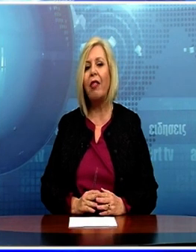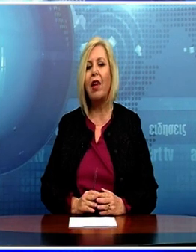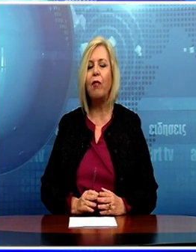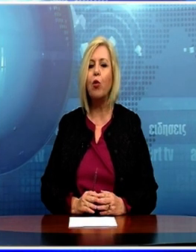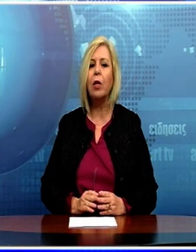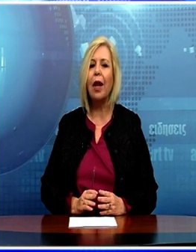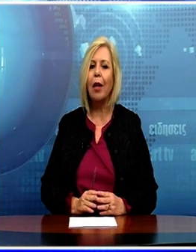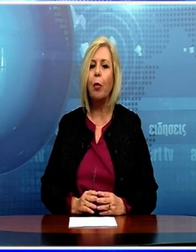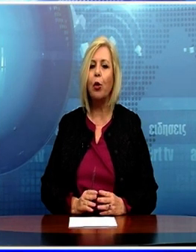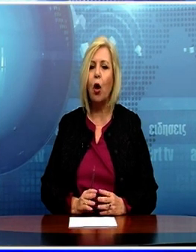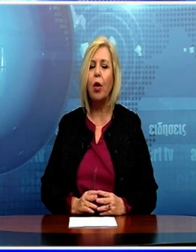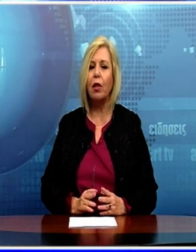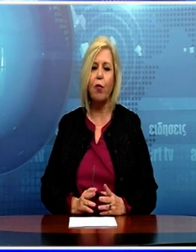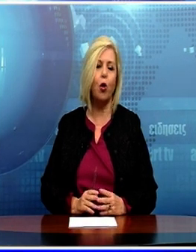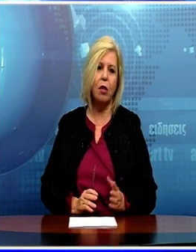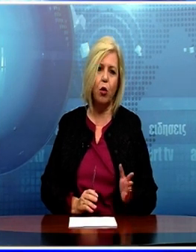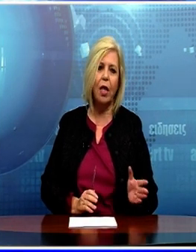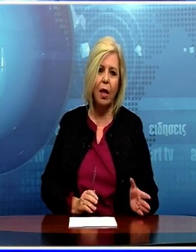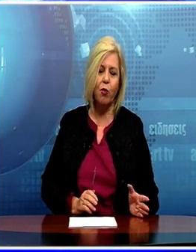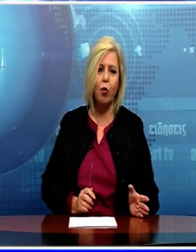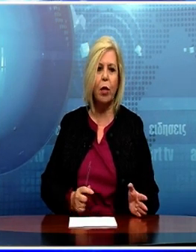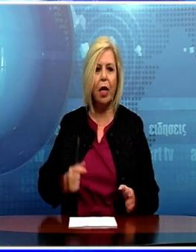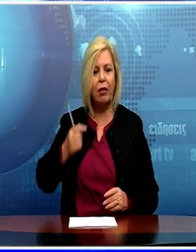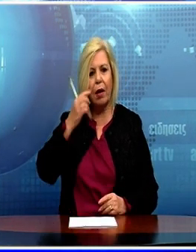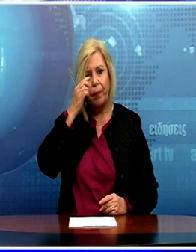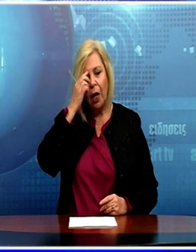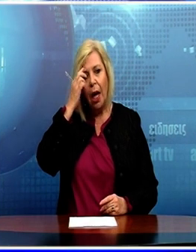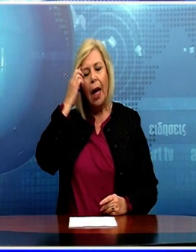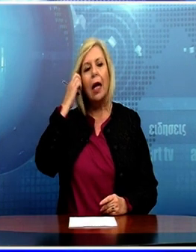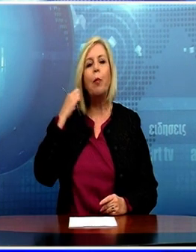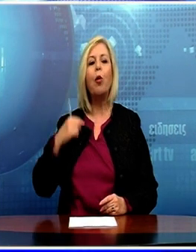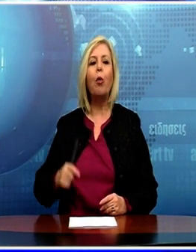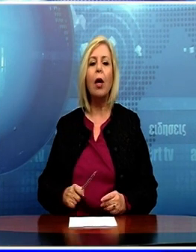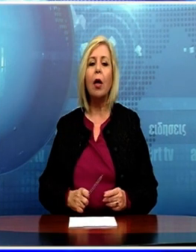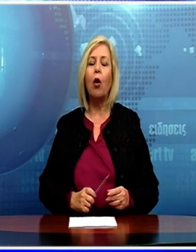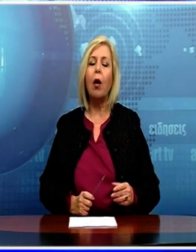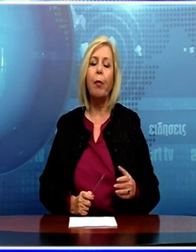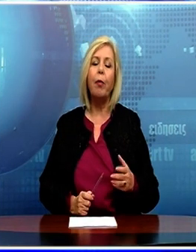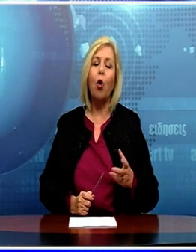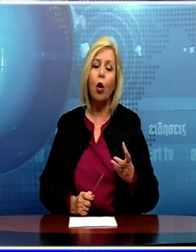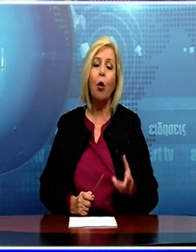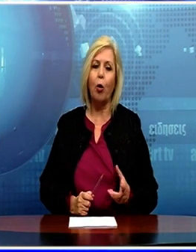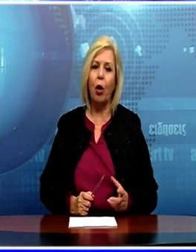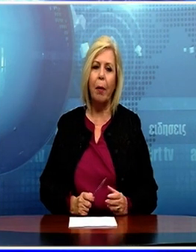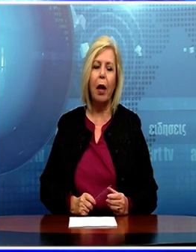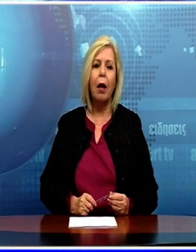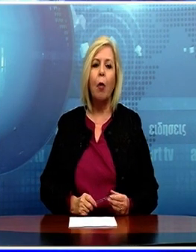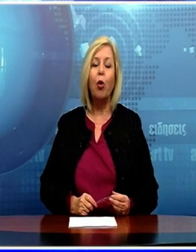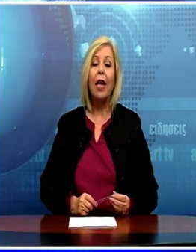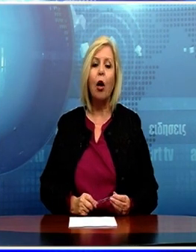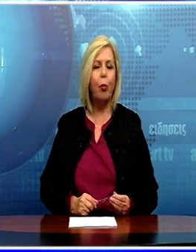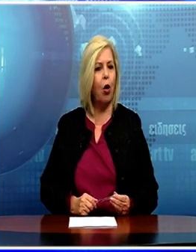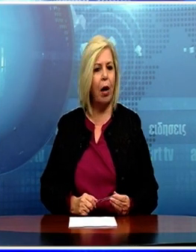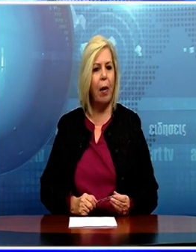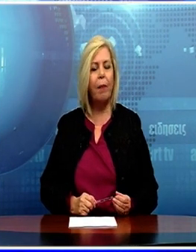παιδιά διαβιούσαν κάτω από τα όρια της φτώχειας, οι οικογένειές τους, όχι τα ίδια. Ένα λοιπόν πολύ ωραίο πρόγραμμα,